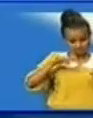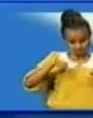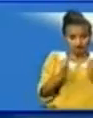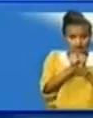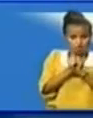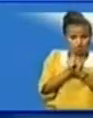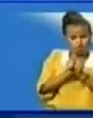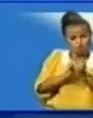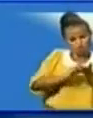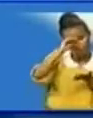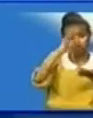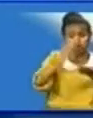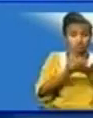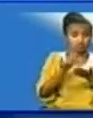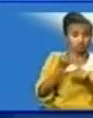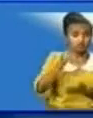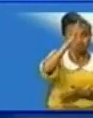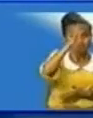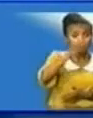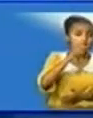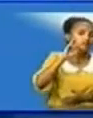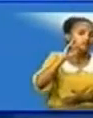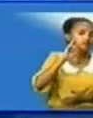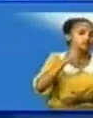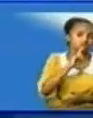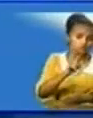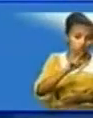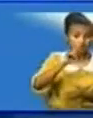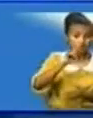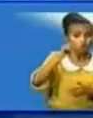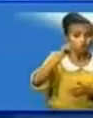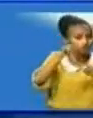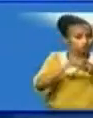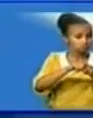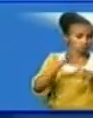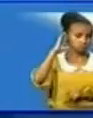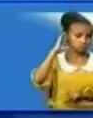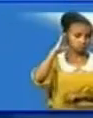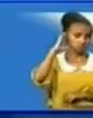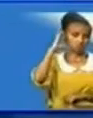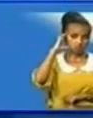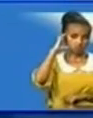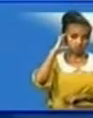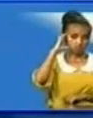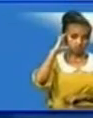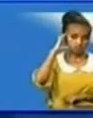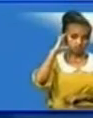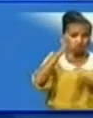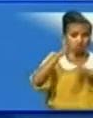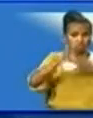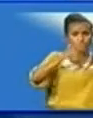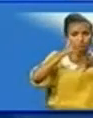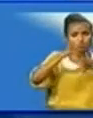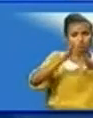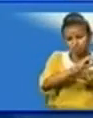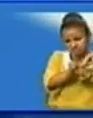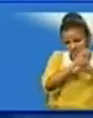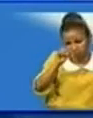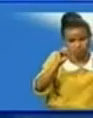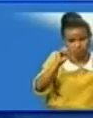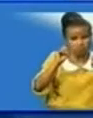ካላቸው ሰዎች ጥሩ ነገር የሌላቸው ሰዎች ሲያጋጥመው ያውቃል አዎ አጋጥሞኛል ልክ